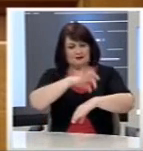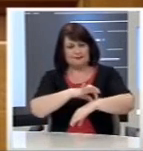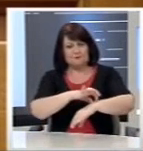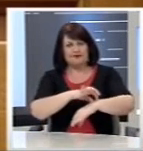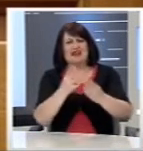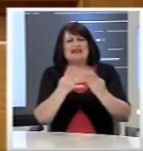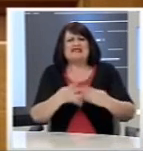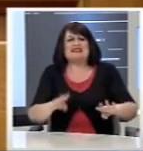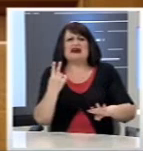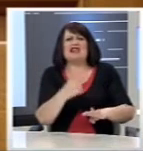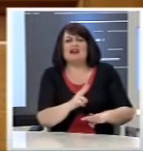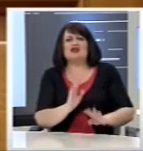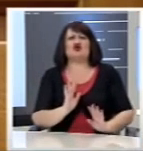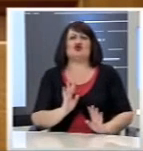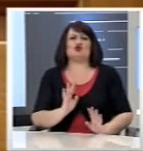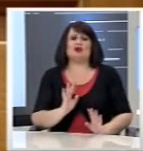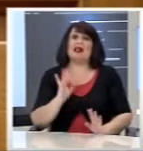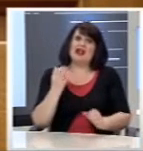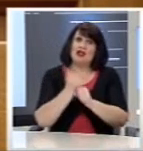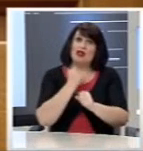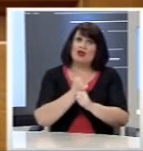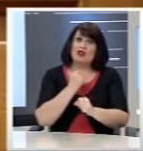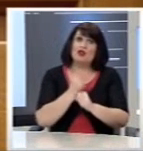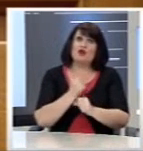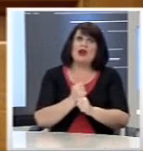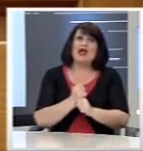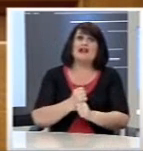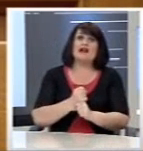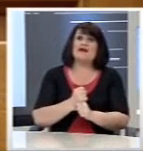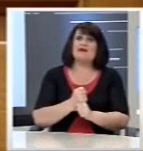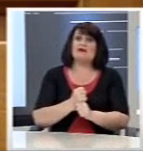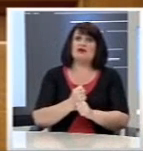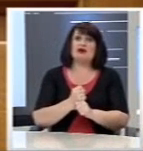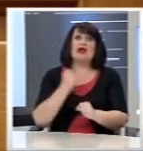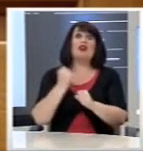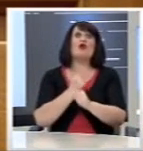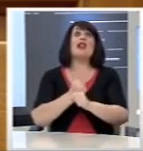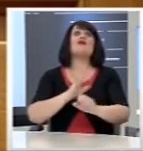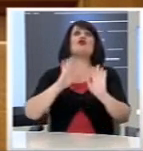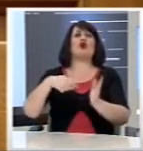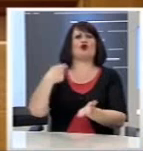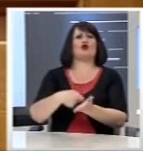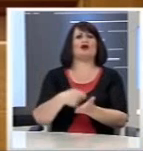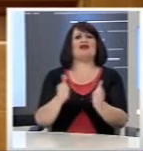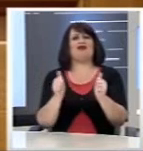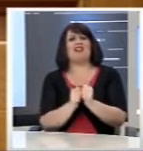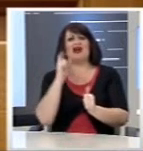σου πρόσωπα ή να δουλεύουν εκεί με αργομισθίες, εντός εισαγωγικών το δουλεύουν, φίλοι και